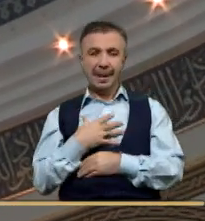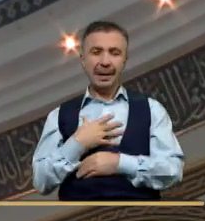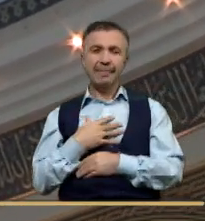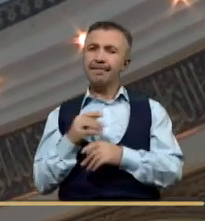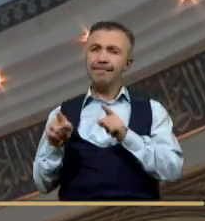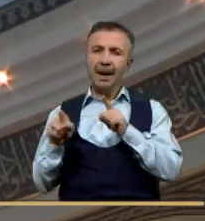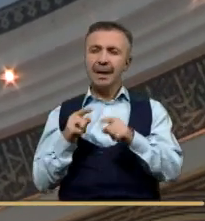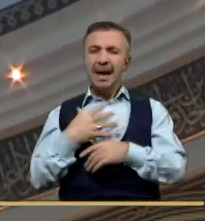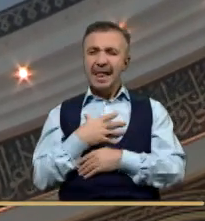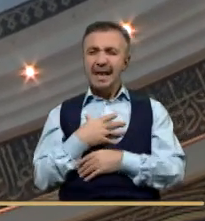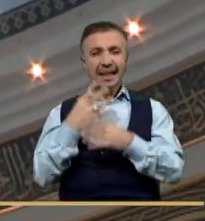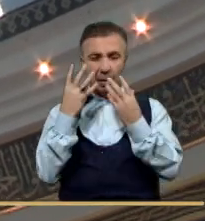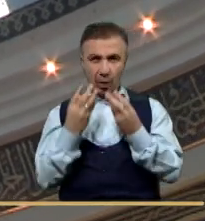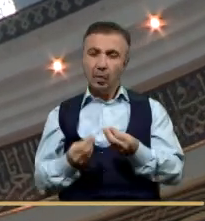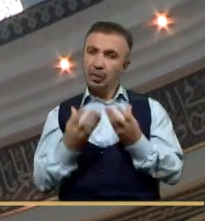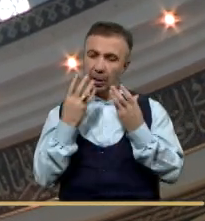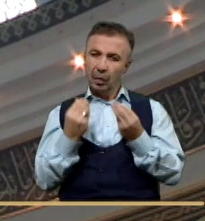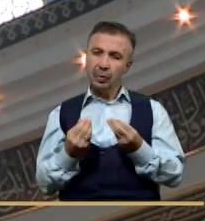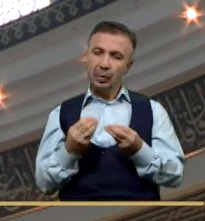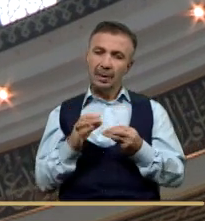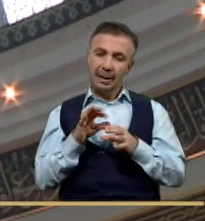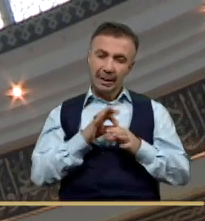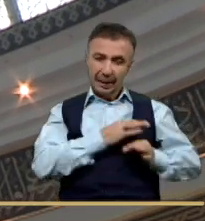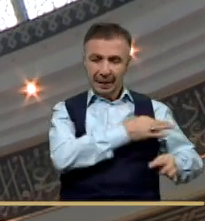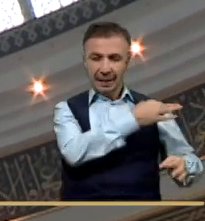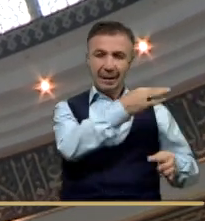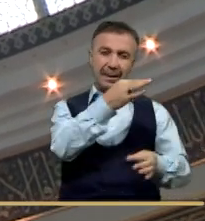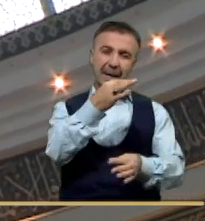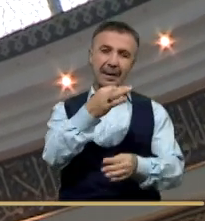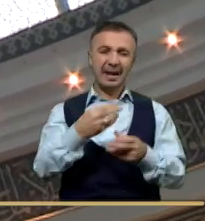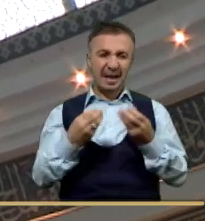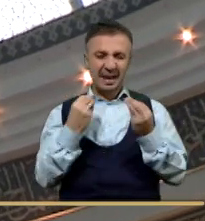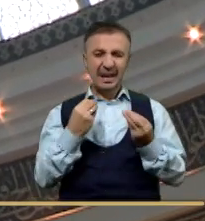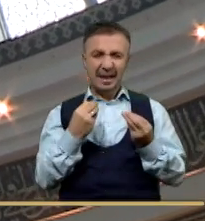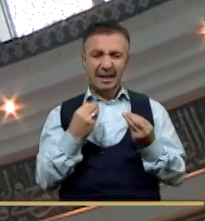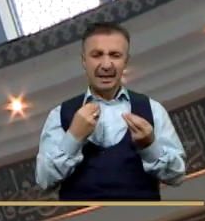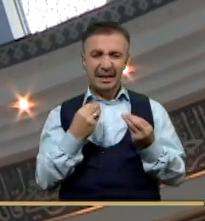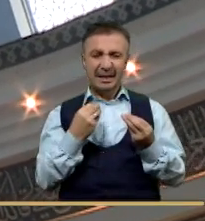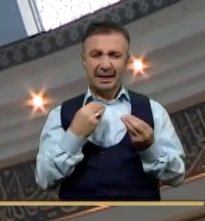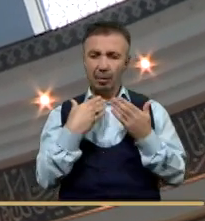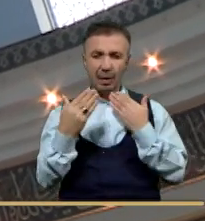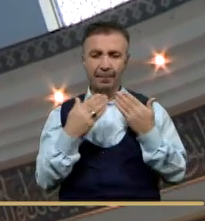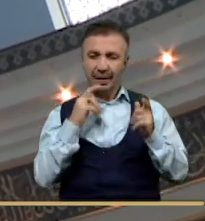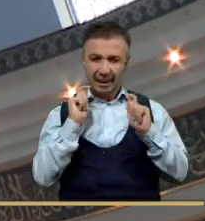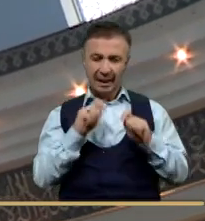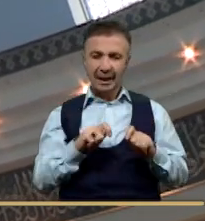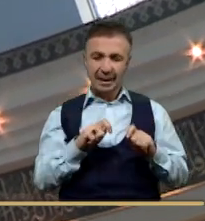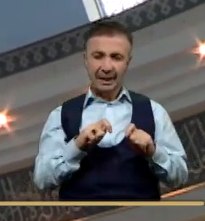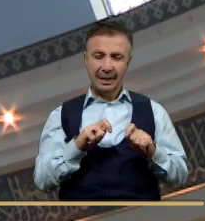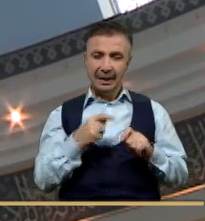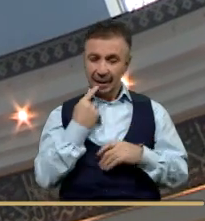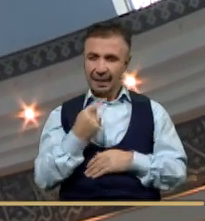hangi dinden olursa olsun insanlarla iyi geçinin diyen bir dine